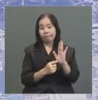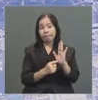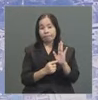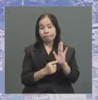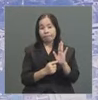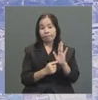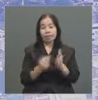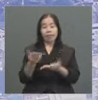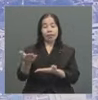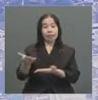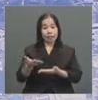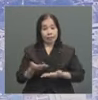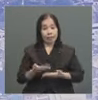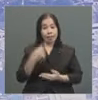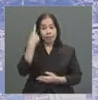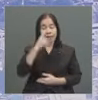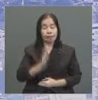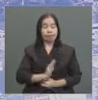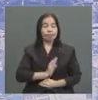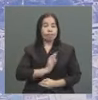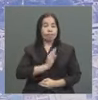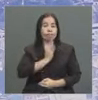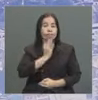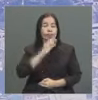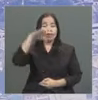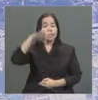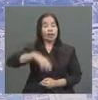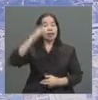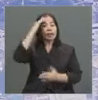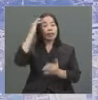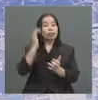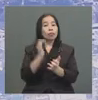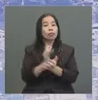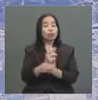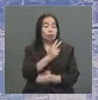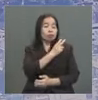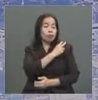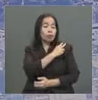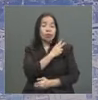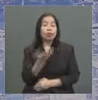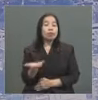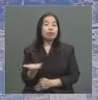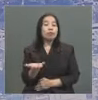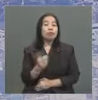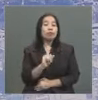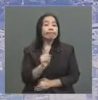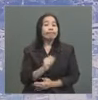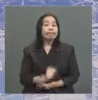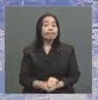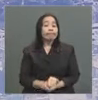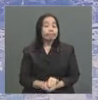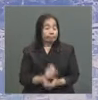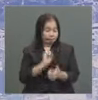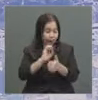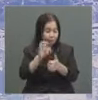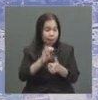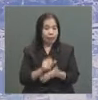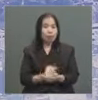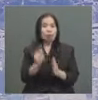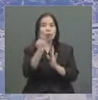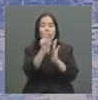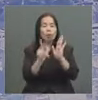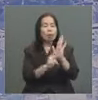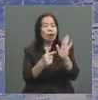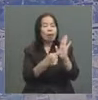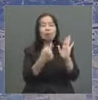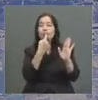ท่านโฆษกสำนักงานตำรวจแห่งชาตินะครับพลตำรวจโทปิยะอุทาโยได้ช่วยกับเรียนให้พี่น้องประชาชนได้รับทราบห